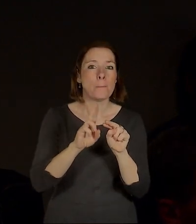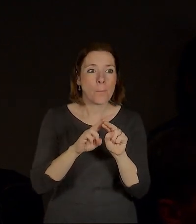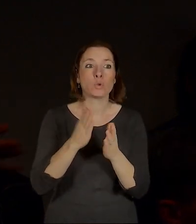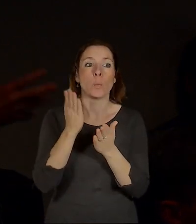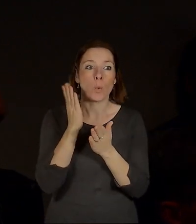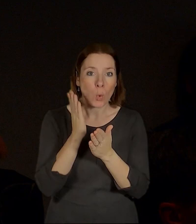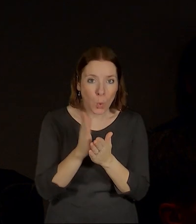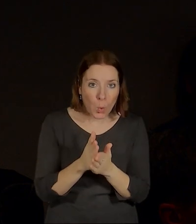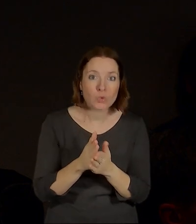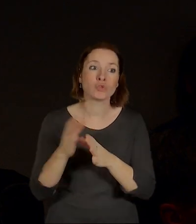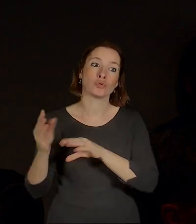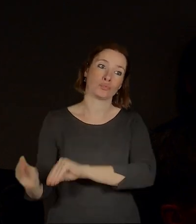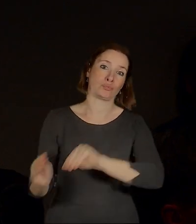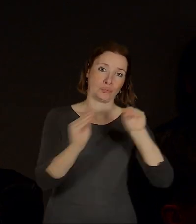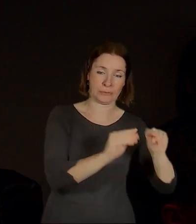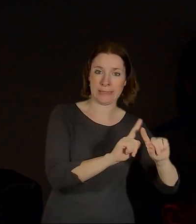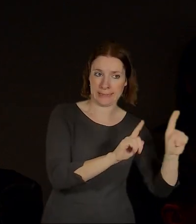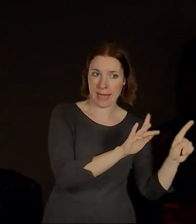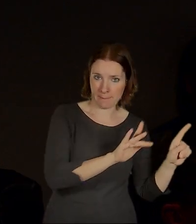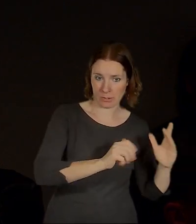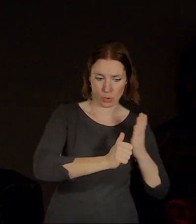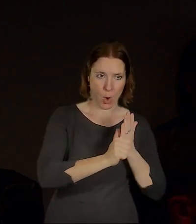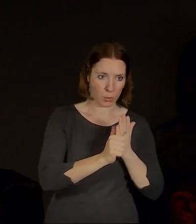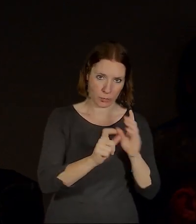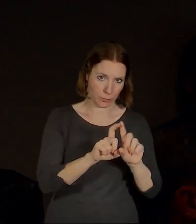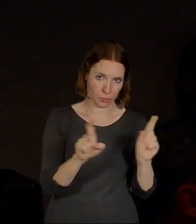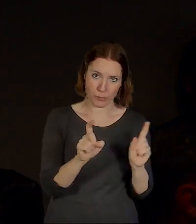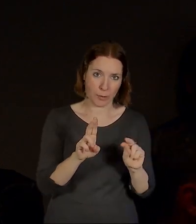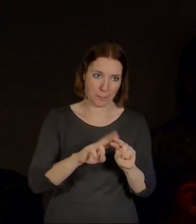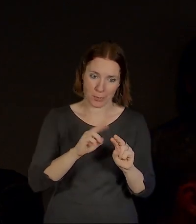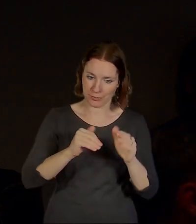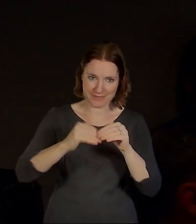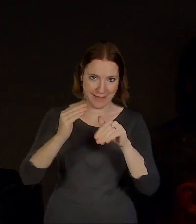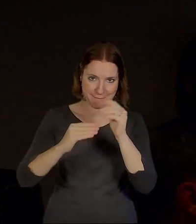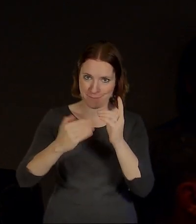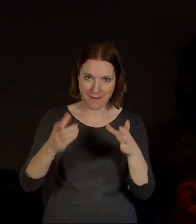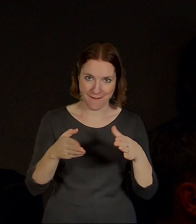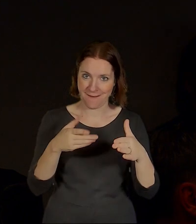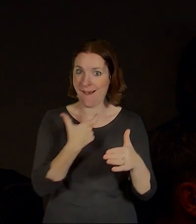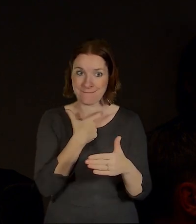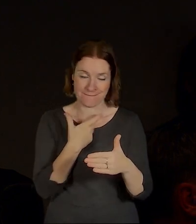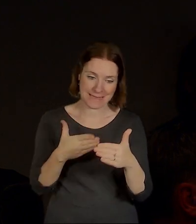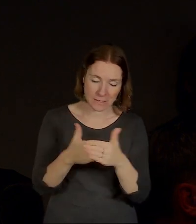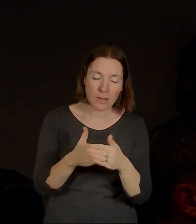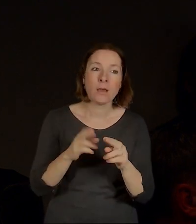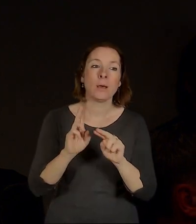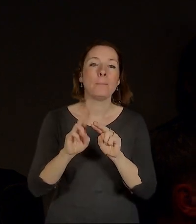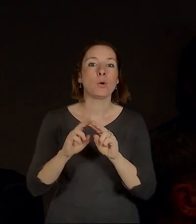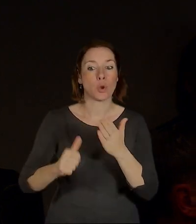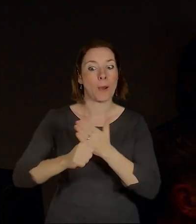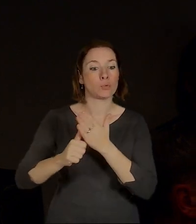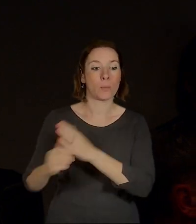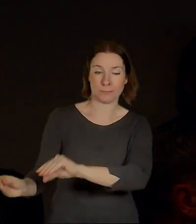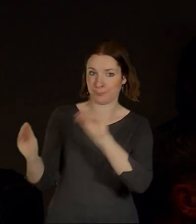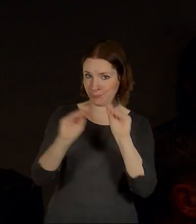teda jako přesune nebo ty autobusy, které jsou v tom dvoře, se přesunou potom na to vaše nádraží nový,